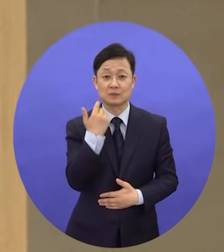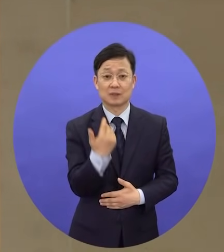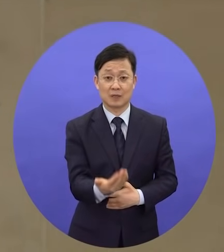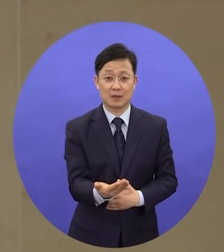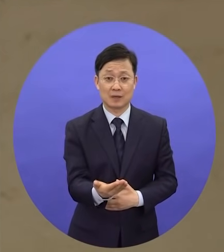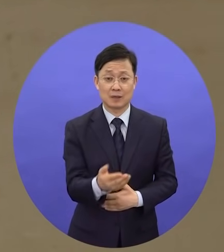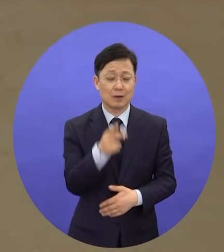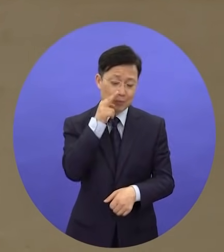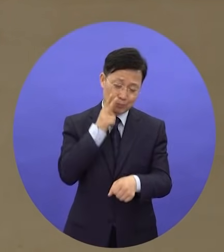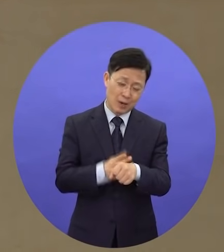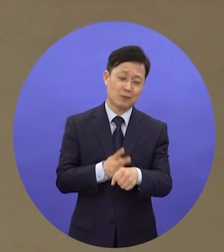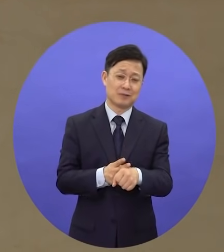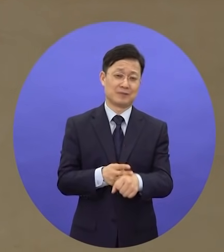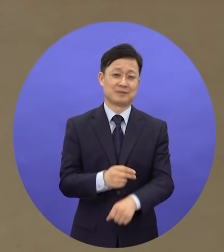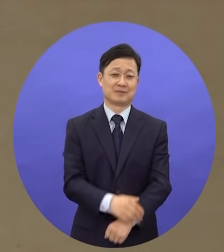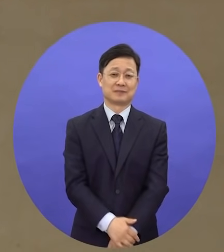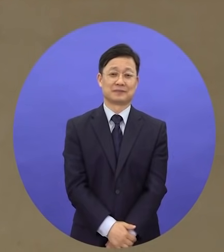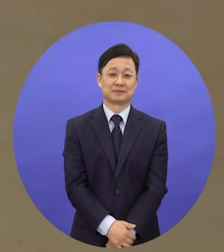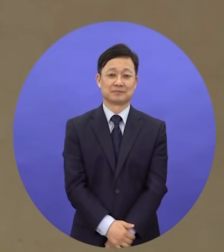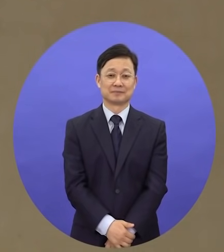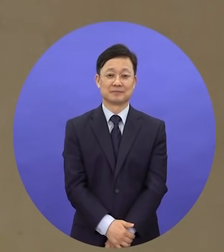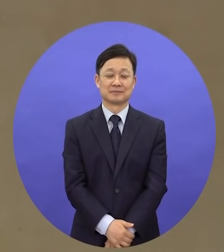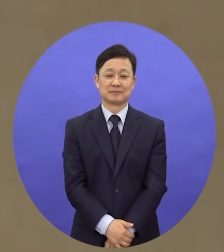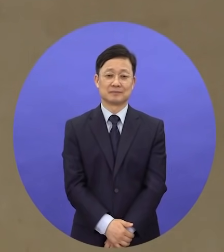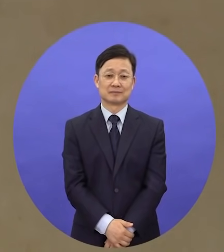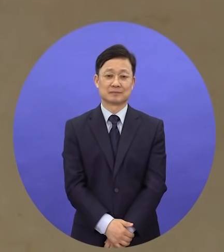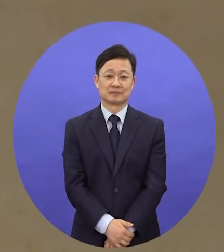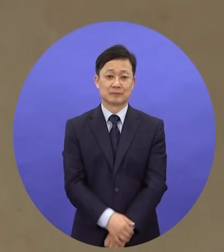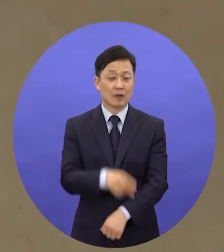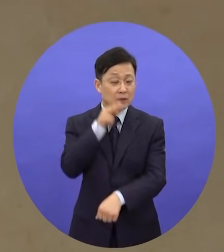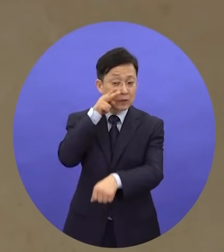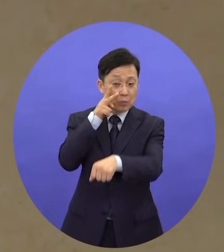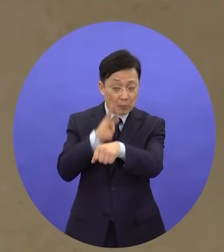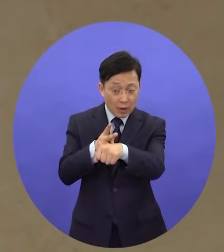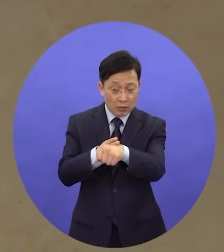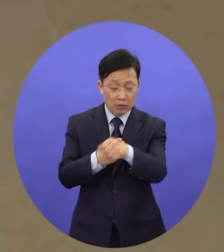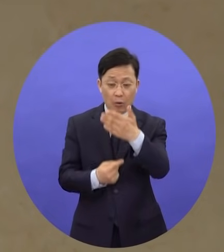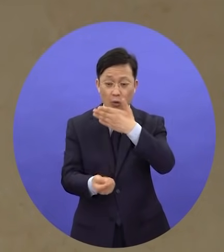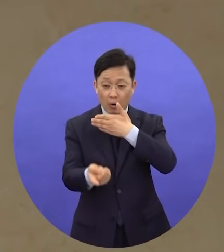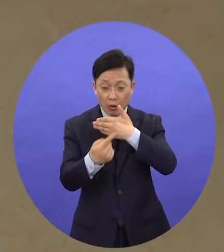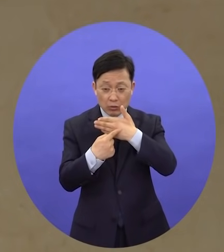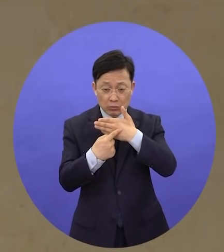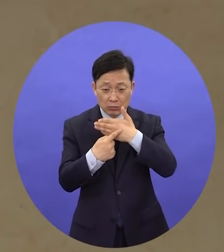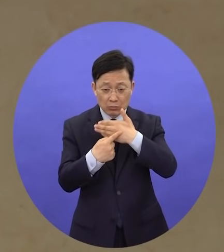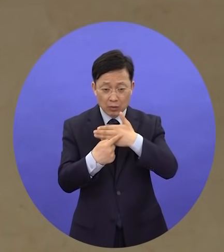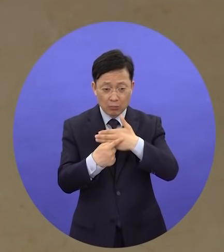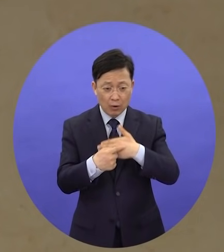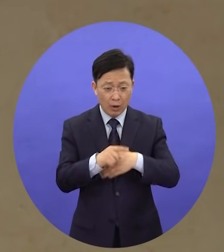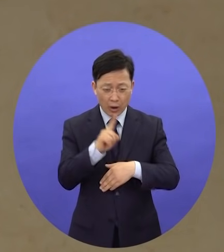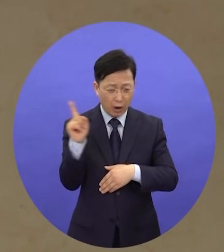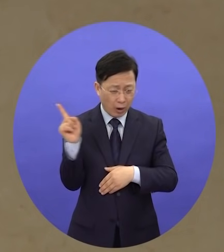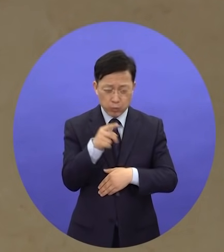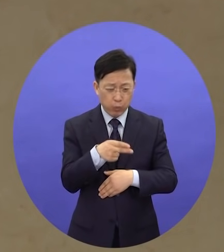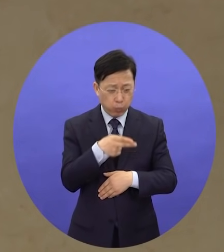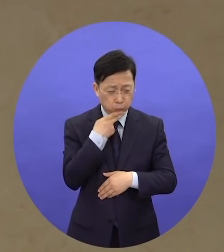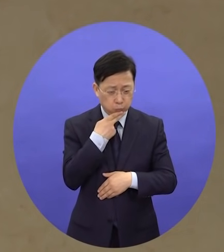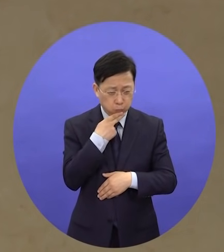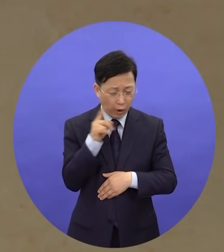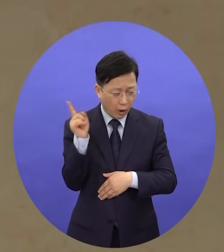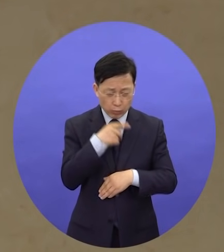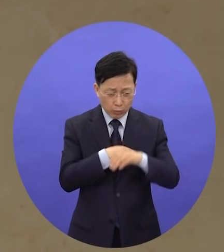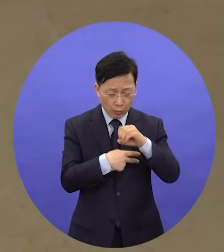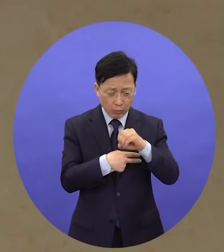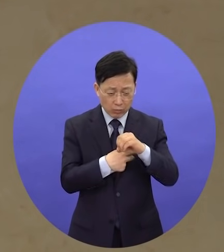Bible? 바울입니다. It was Paul. 없는 것처럼 보입니까? Do you think that he didn't have all this? 다 준 겁니다. No, everything was given to